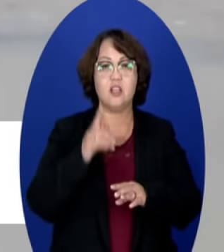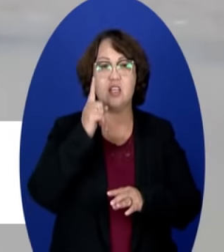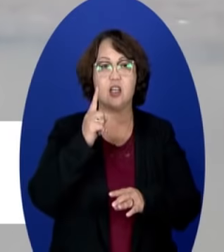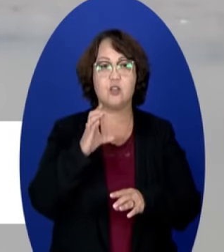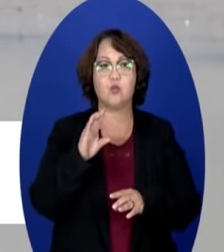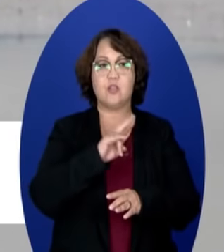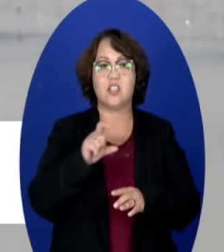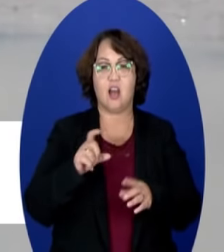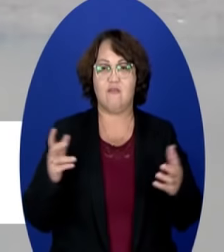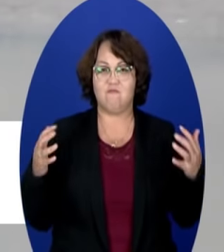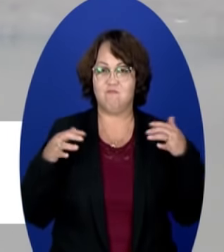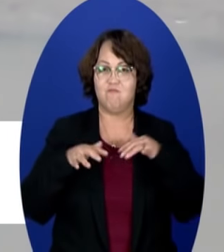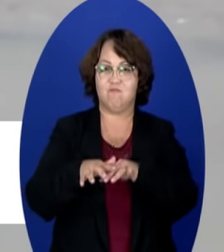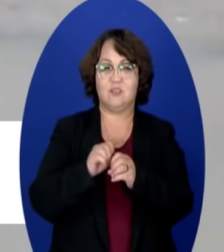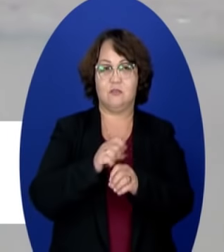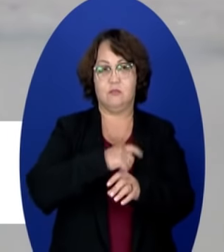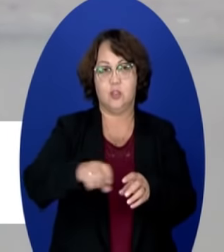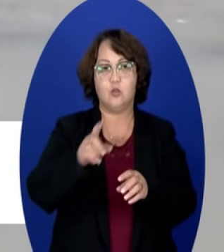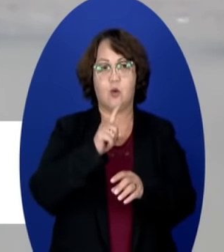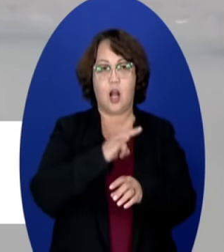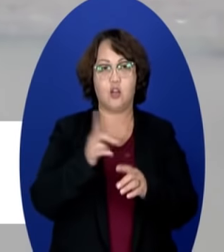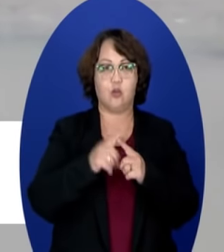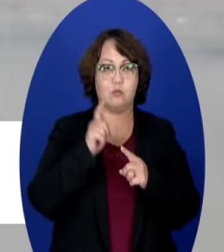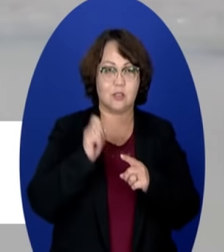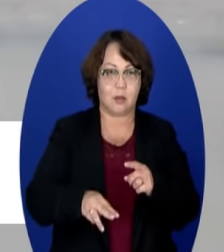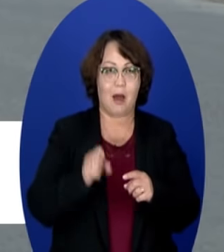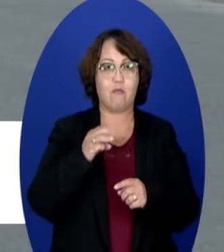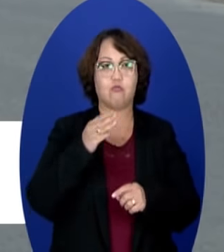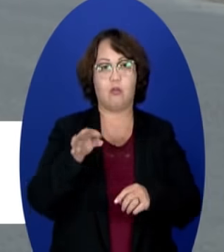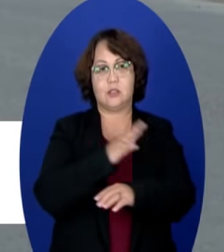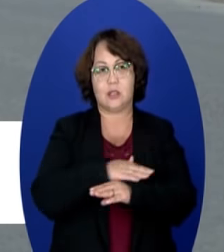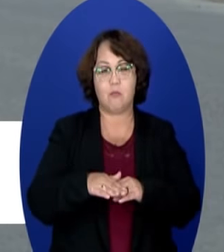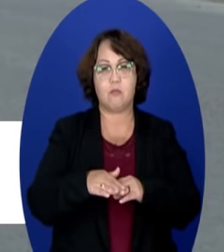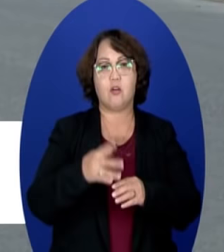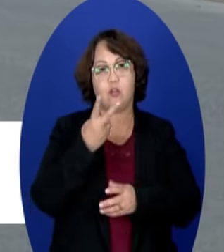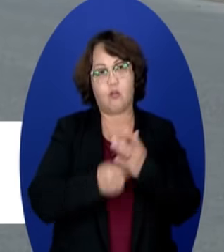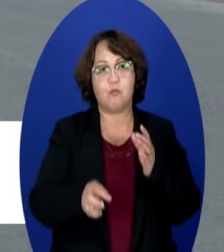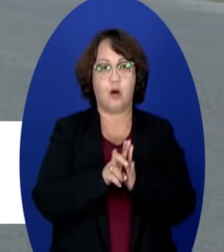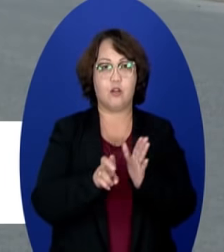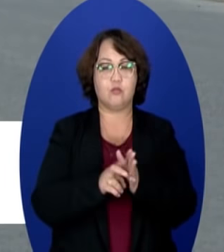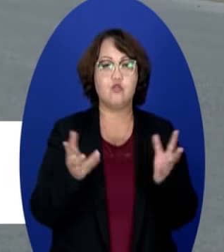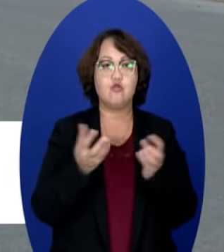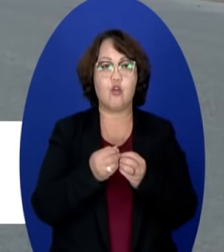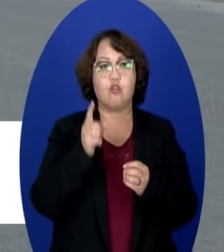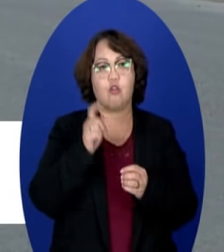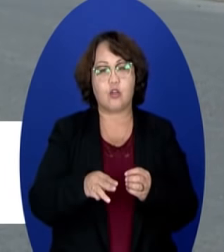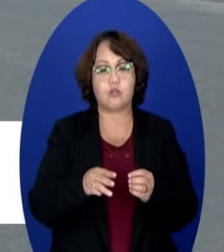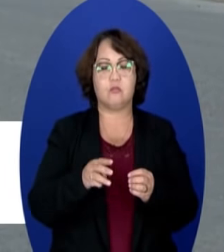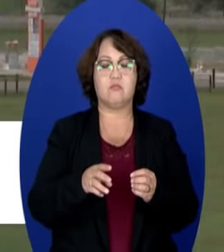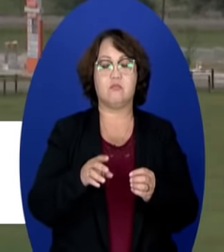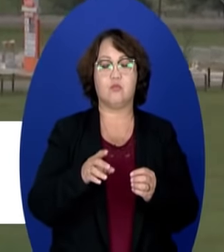юм а. Инснээр зүүн хараа нь төмөр зам автоцамын хост эд бүтцийн боломжтой цөөхөн хот суурингийн нэг болж өрхийн